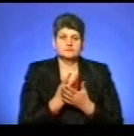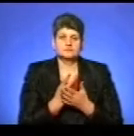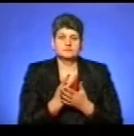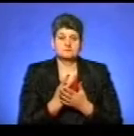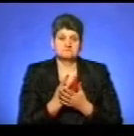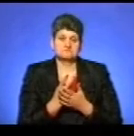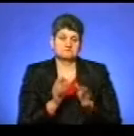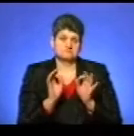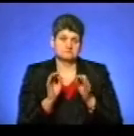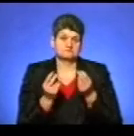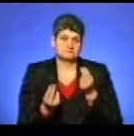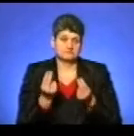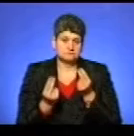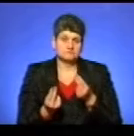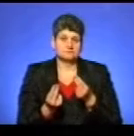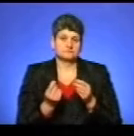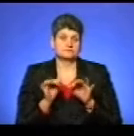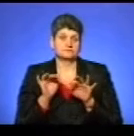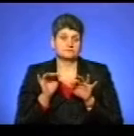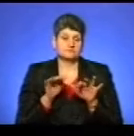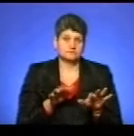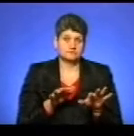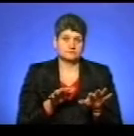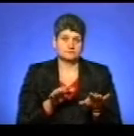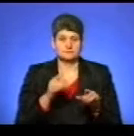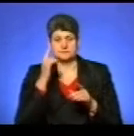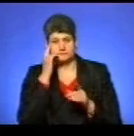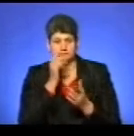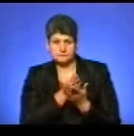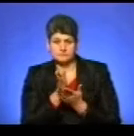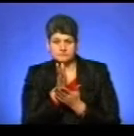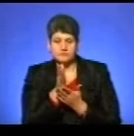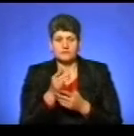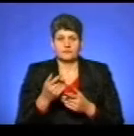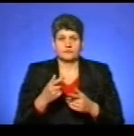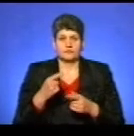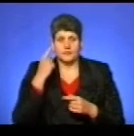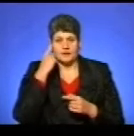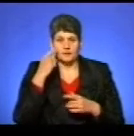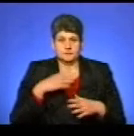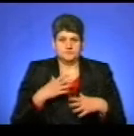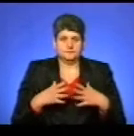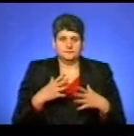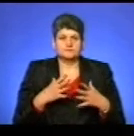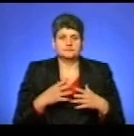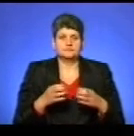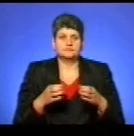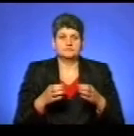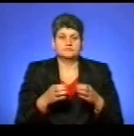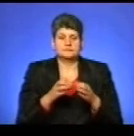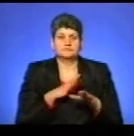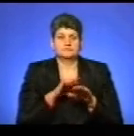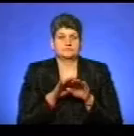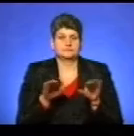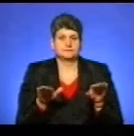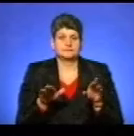класичну ігру, як і в тактиці, так і в стратегії, так і в емоціях. Команди були рівні, але,